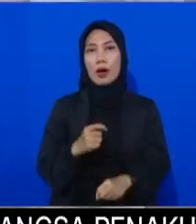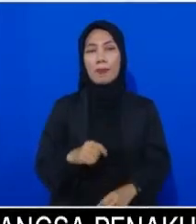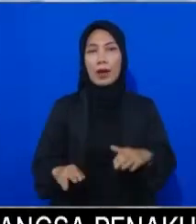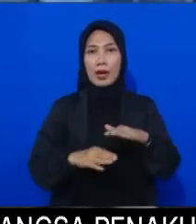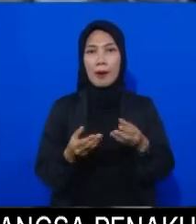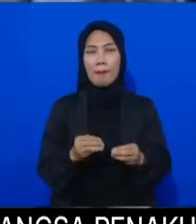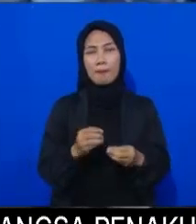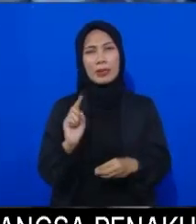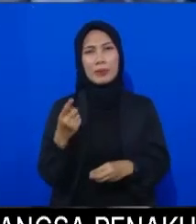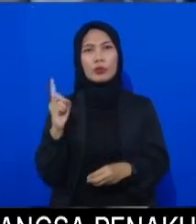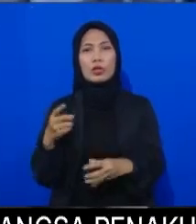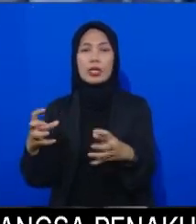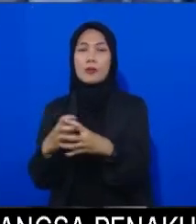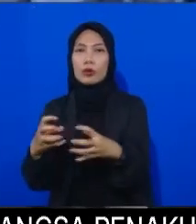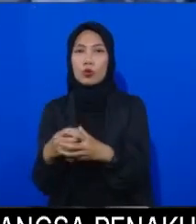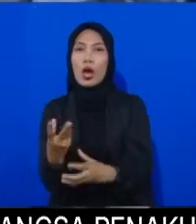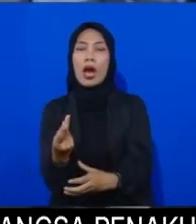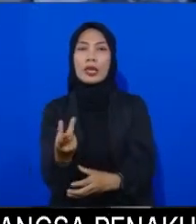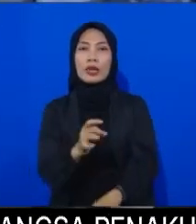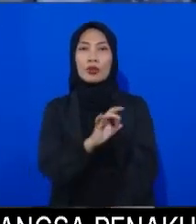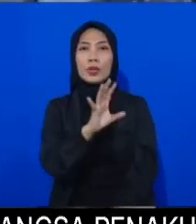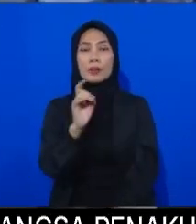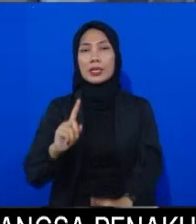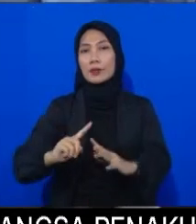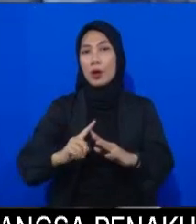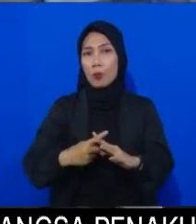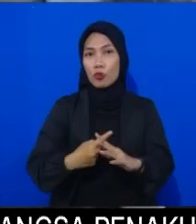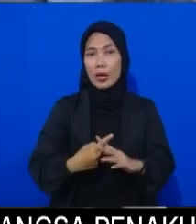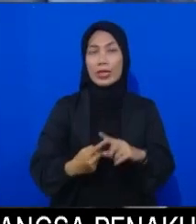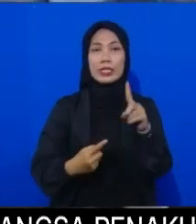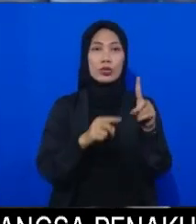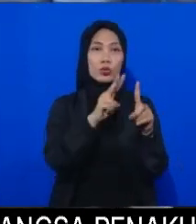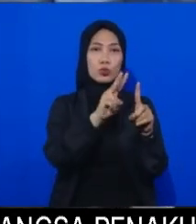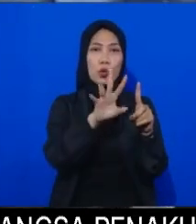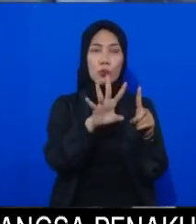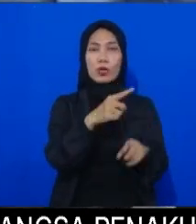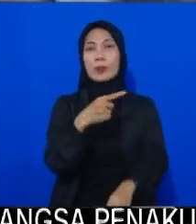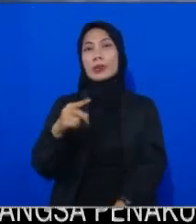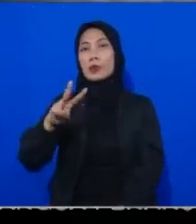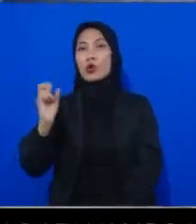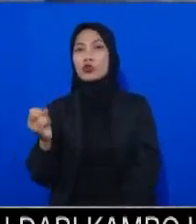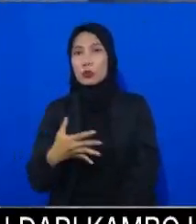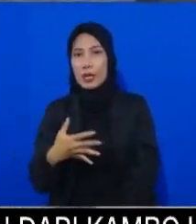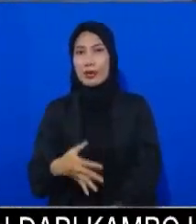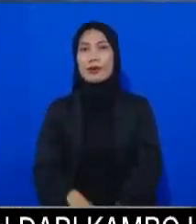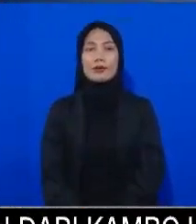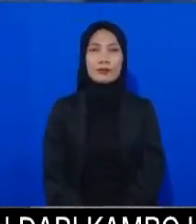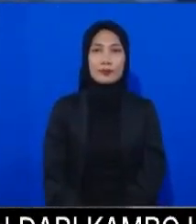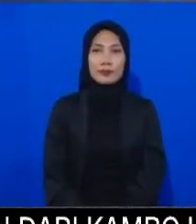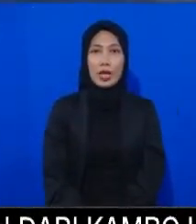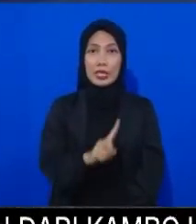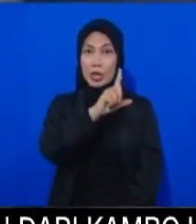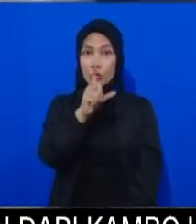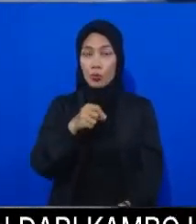dispenser harganya itu relatif juga Mulai dari 125 sampai 2 juta setengah dalam sebulan pengiriman